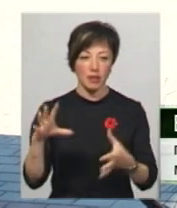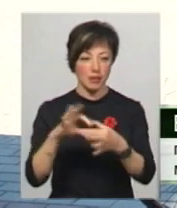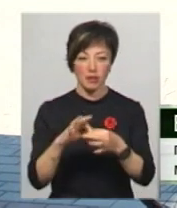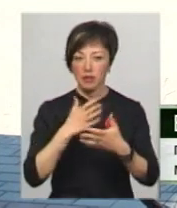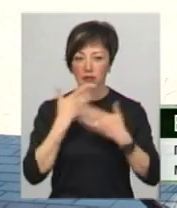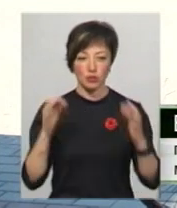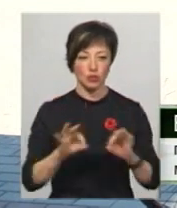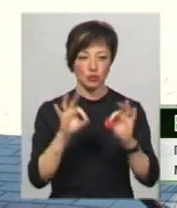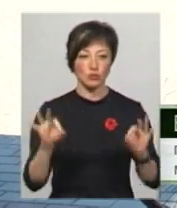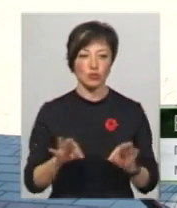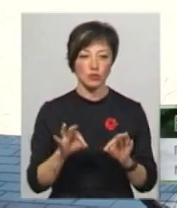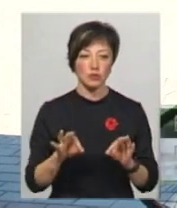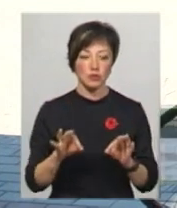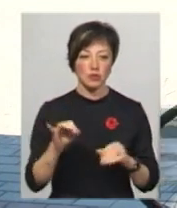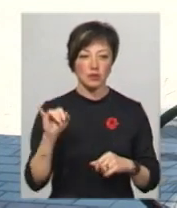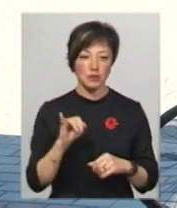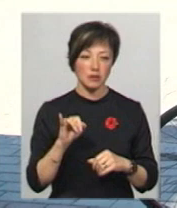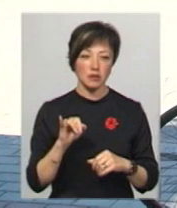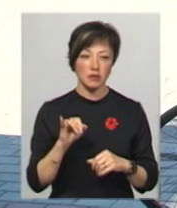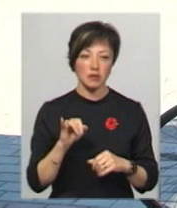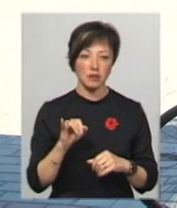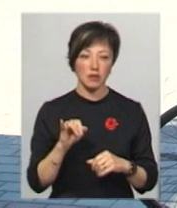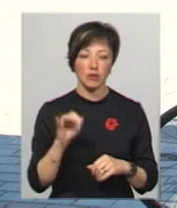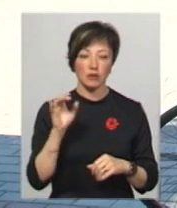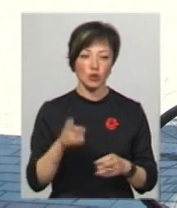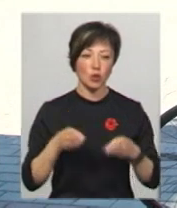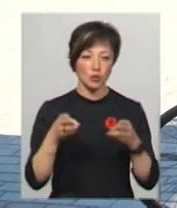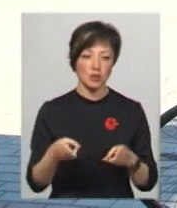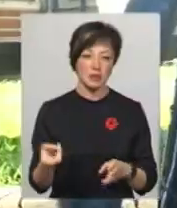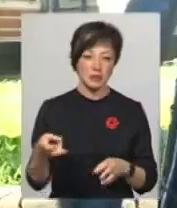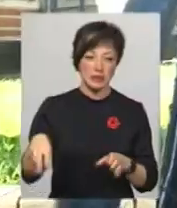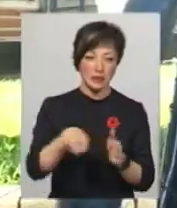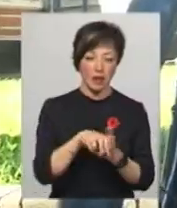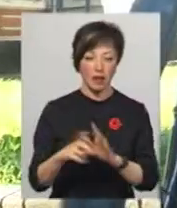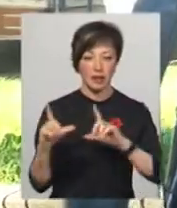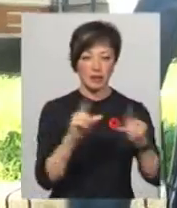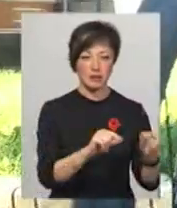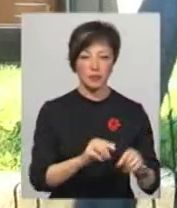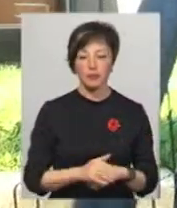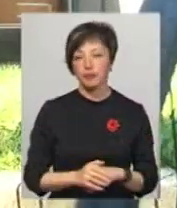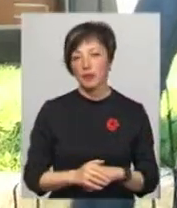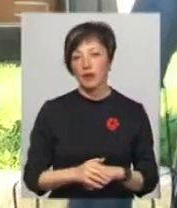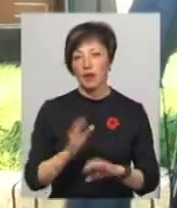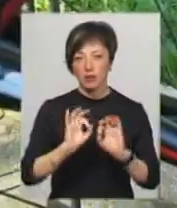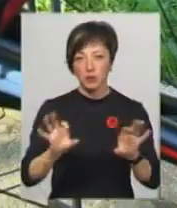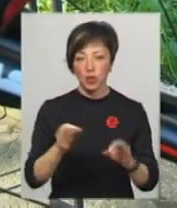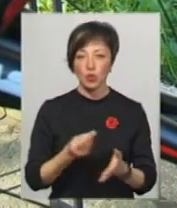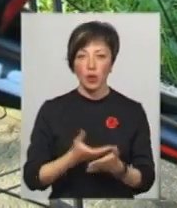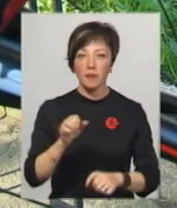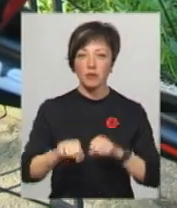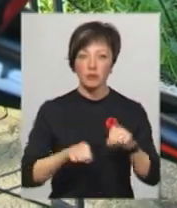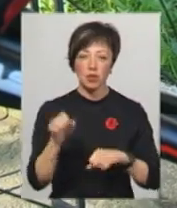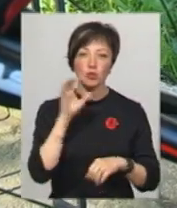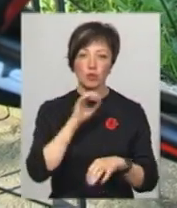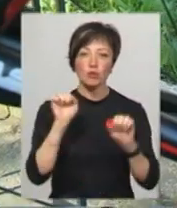ні тросом, ні замком. І злочинець просто бере на нього, сідає і їде. За словами Віталія Поліщука, за дорогими велосипедами